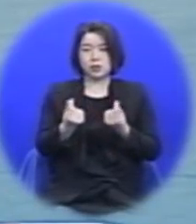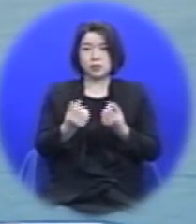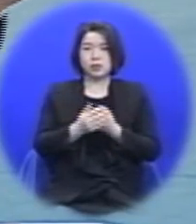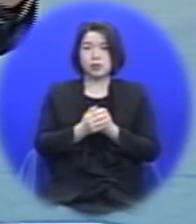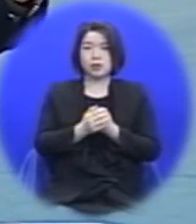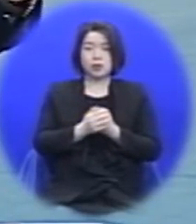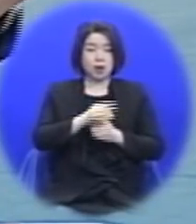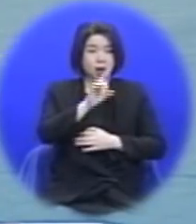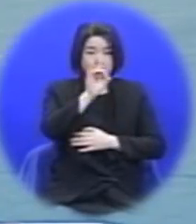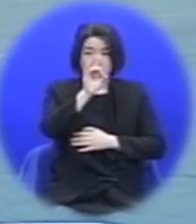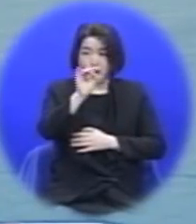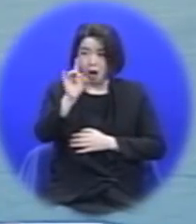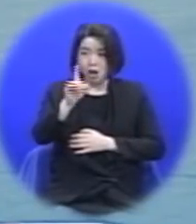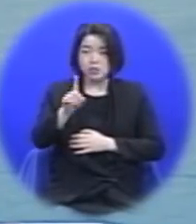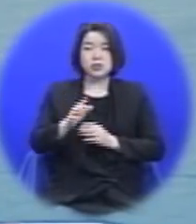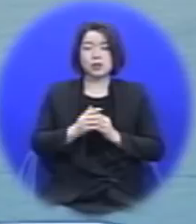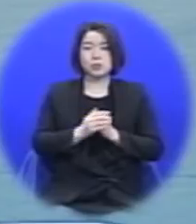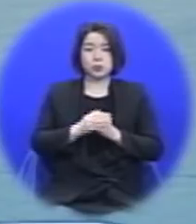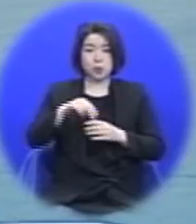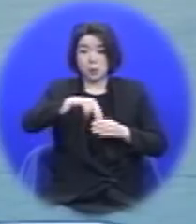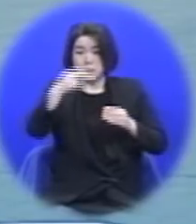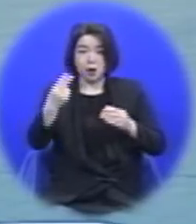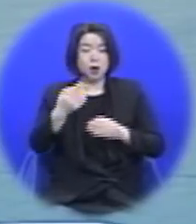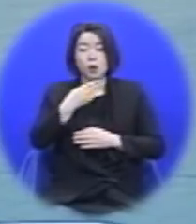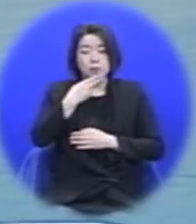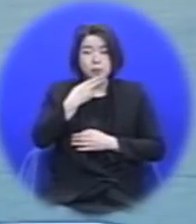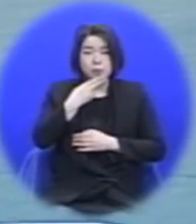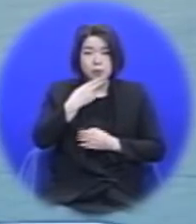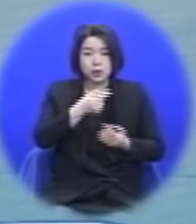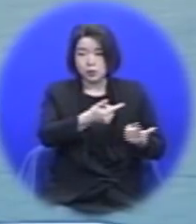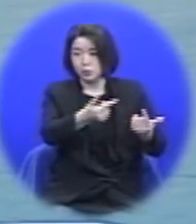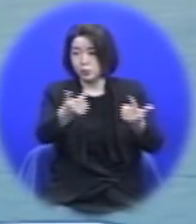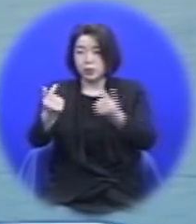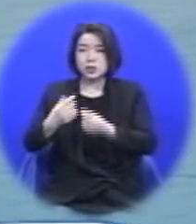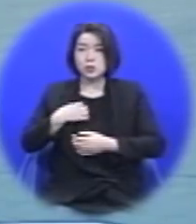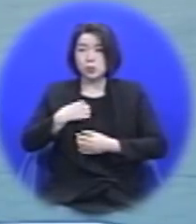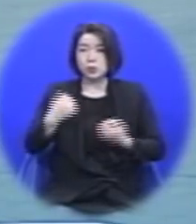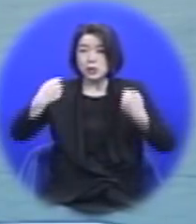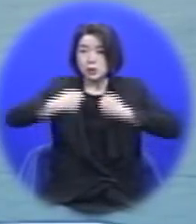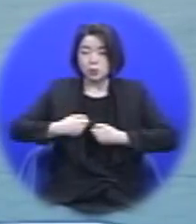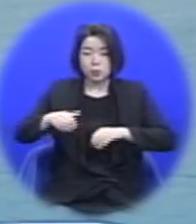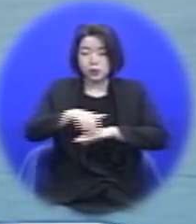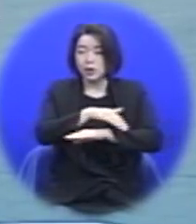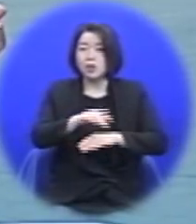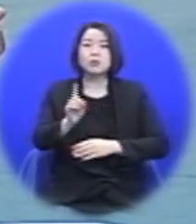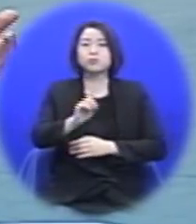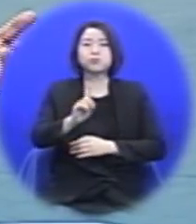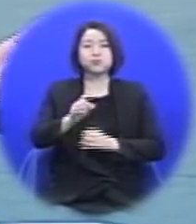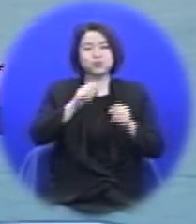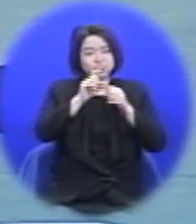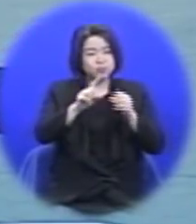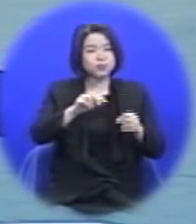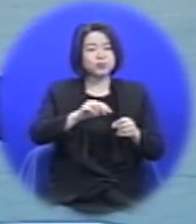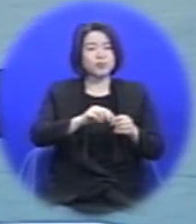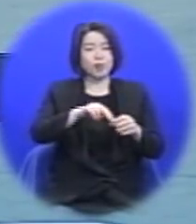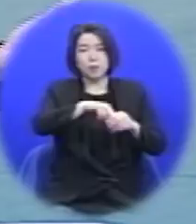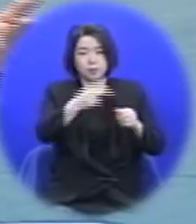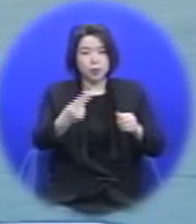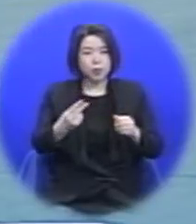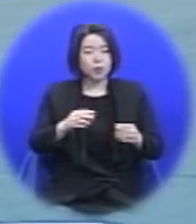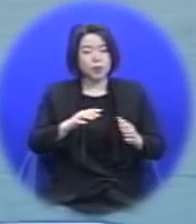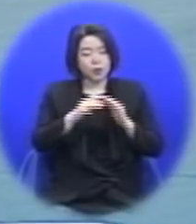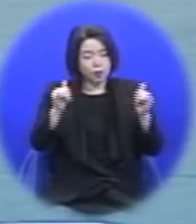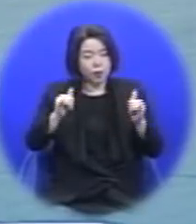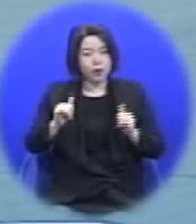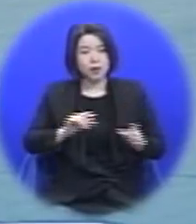한 사람도 벌거벗은 사람이 없는데 다 우리가 이렇게 옷을 입고 다니는데 무슨 대부분의 사람들이 벌거벗은